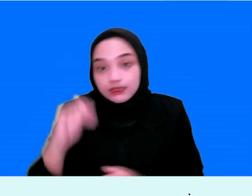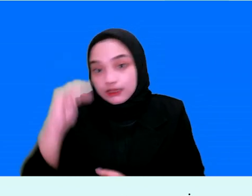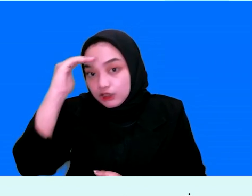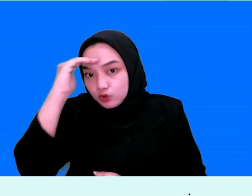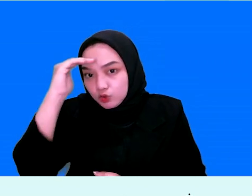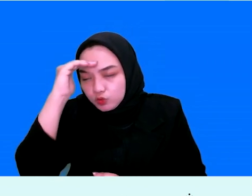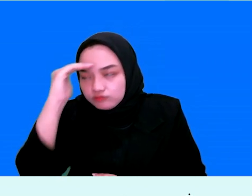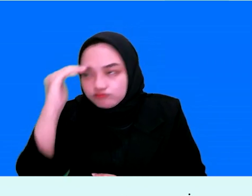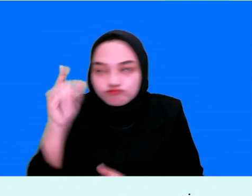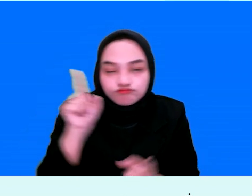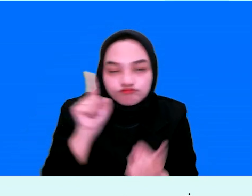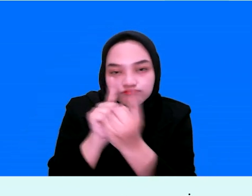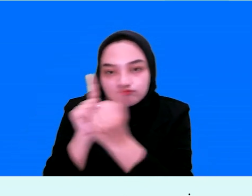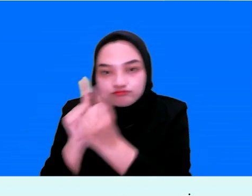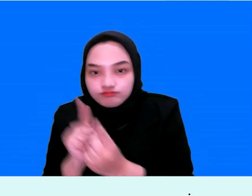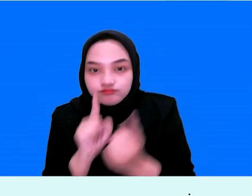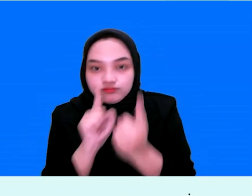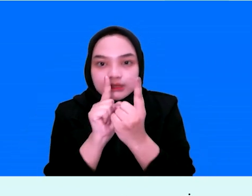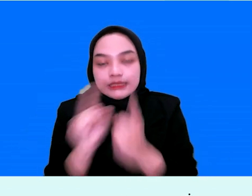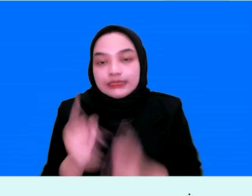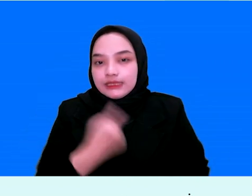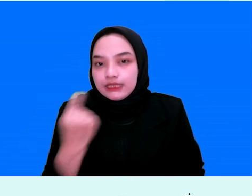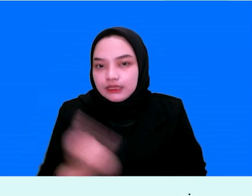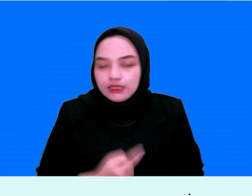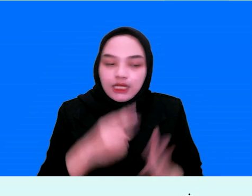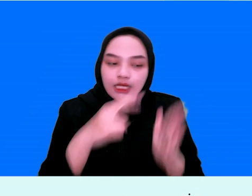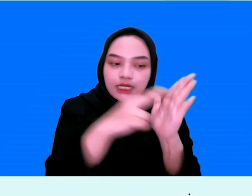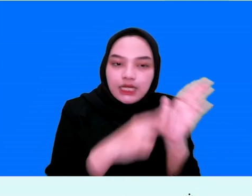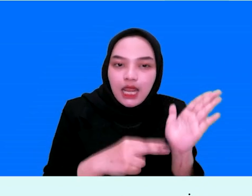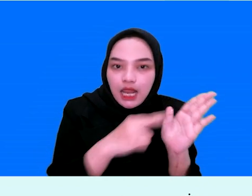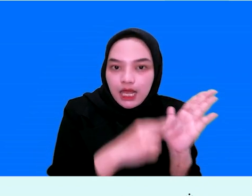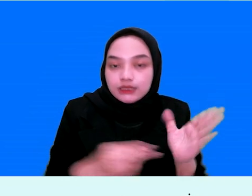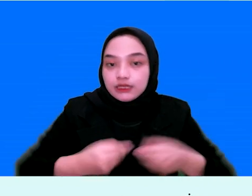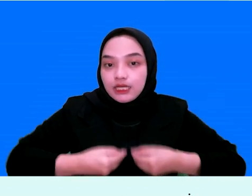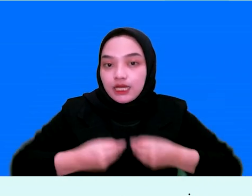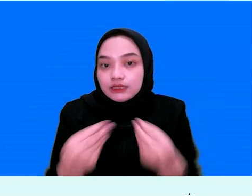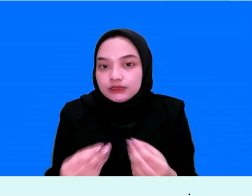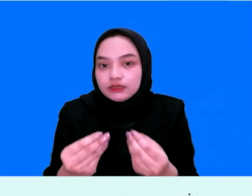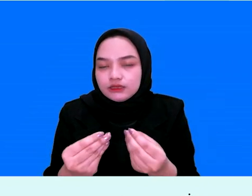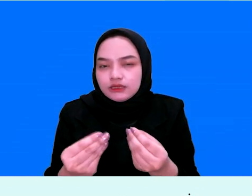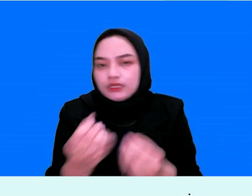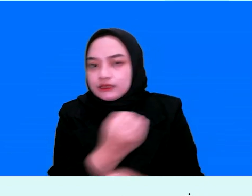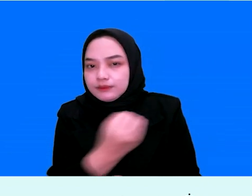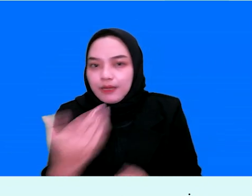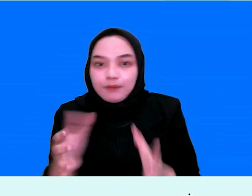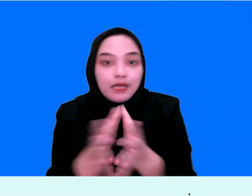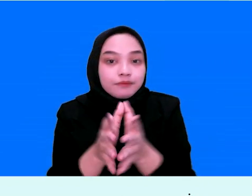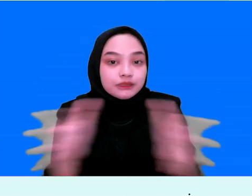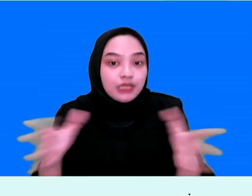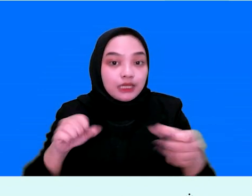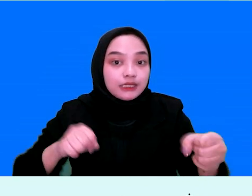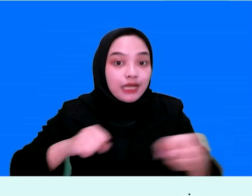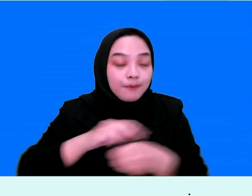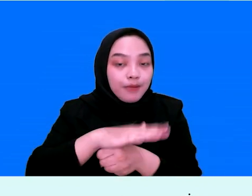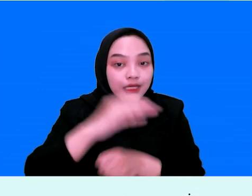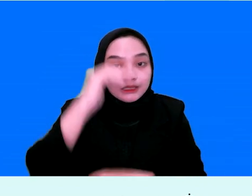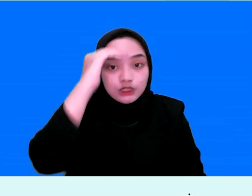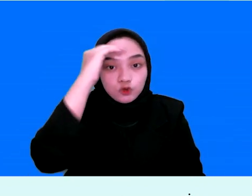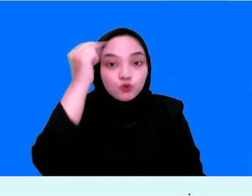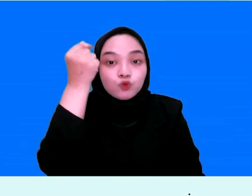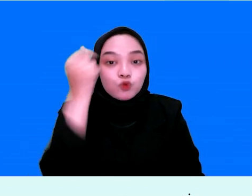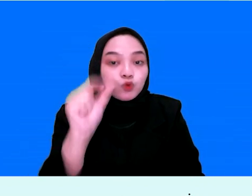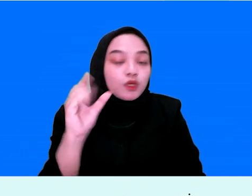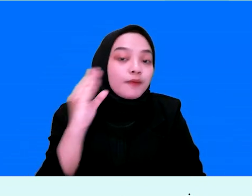Dari isu-isu yang kita temukan, itu kita akan menilai seberapa besar dampak isu tersebut